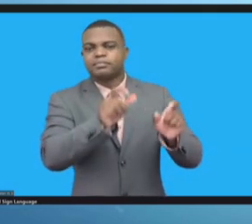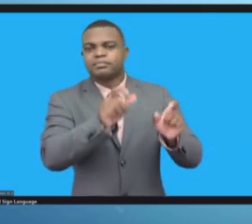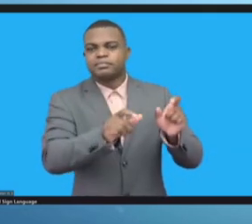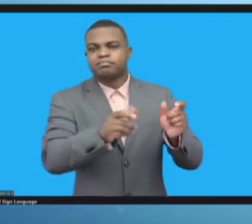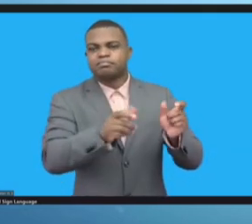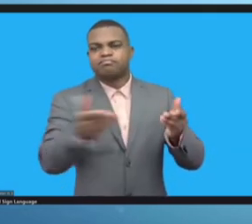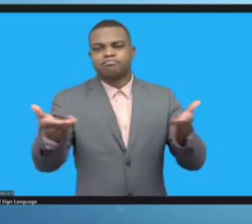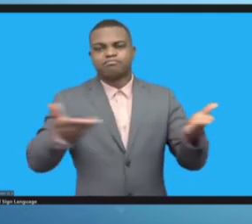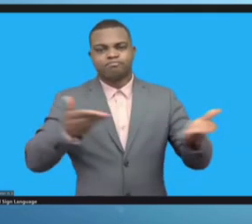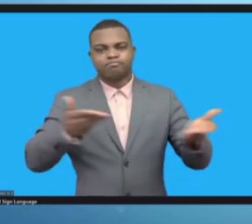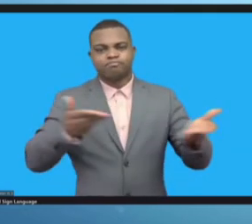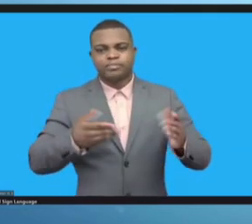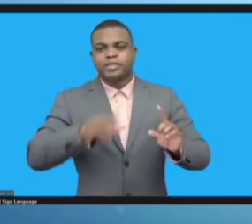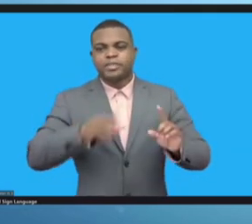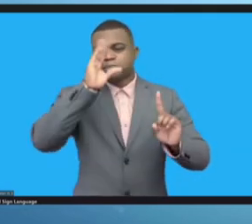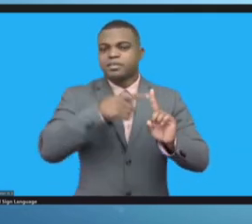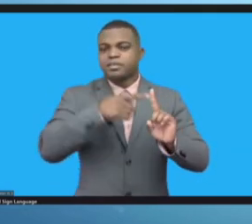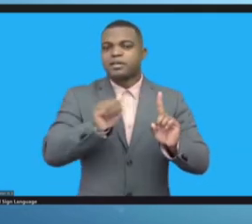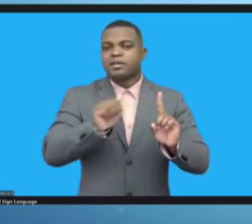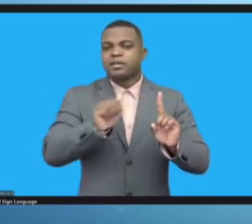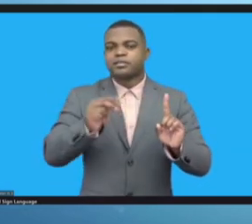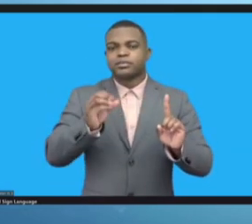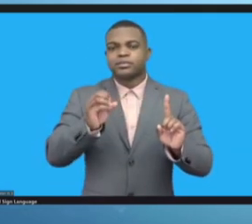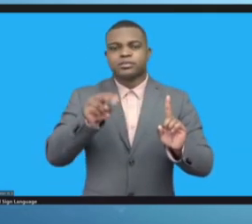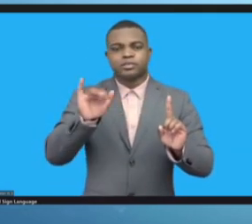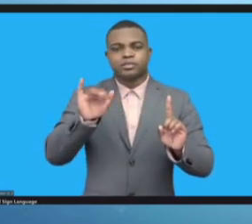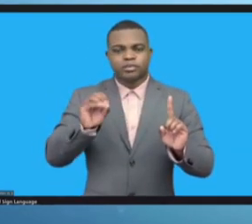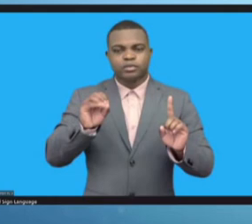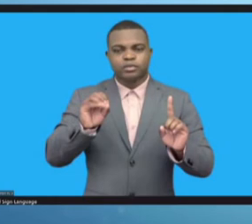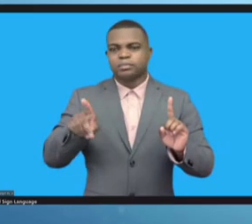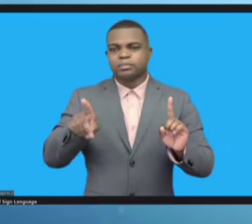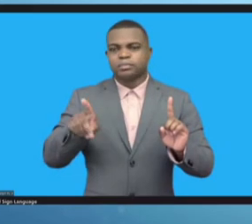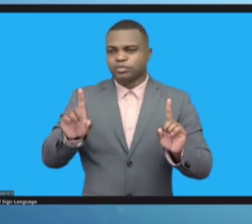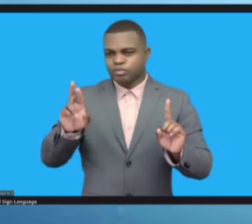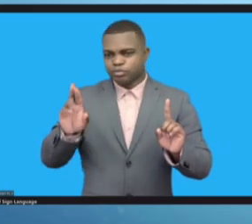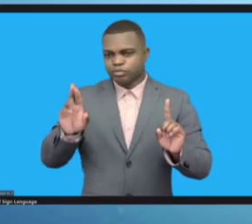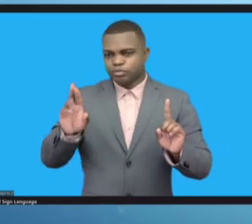invité, mesdames et messieurs, au nom de la sous-région,